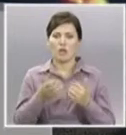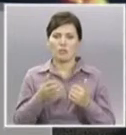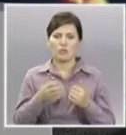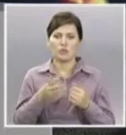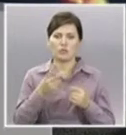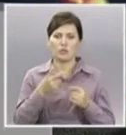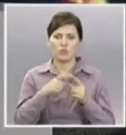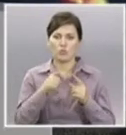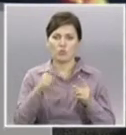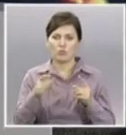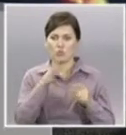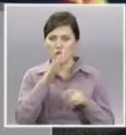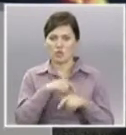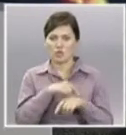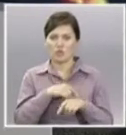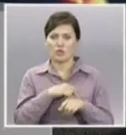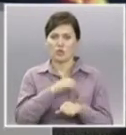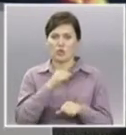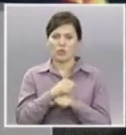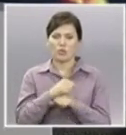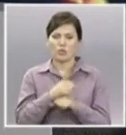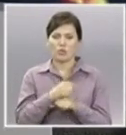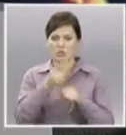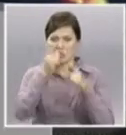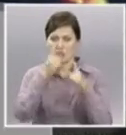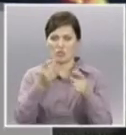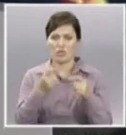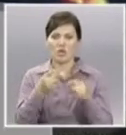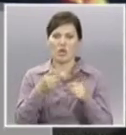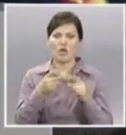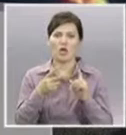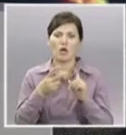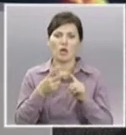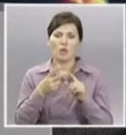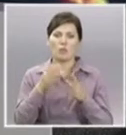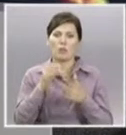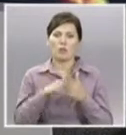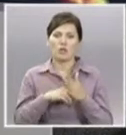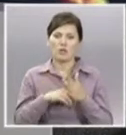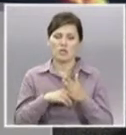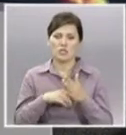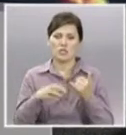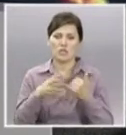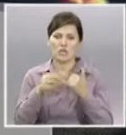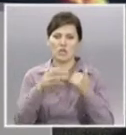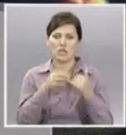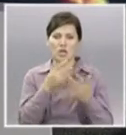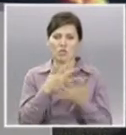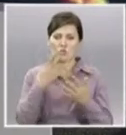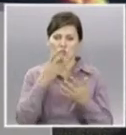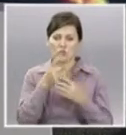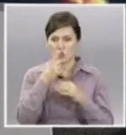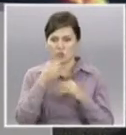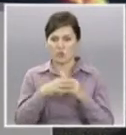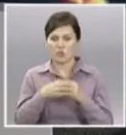екі ортада ұзақ уақытқа осы тоқтау мораторий жарияланды. Екінші бір себебі жерлерде өздерінің